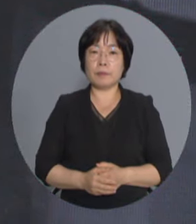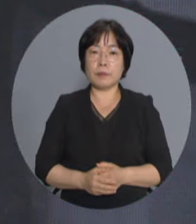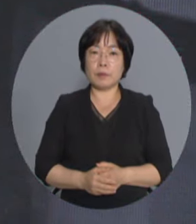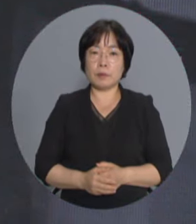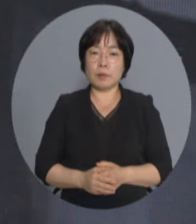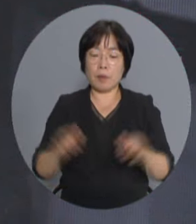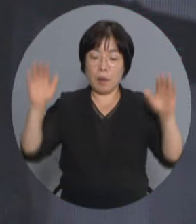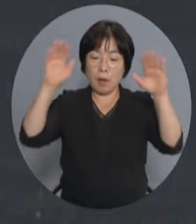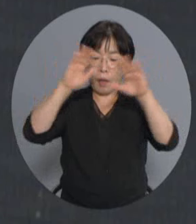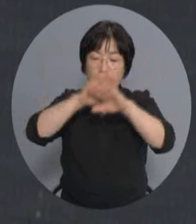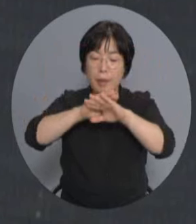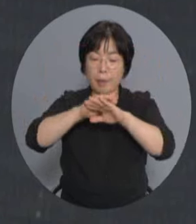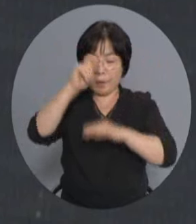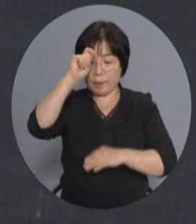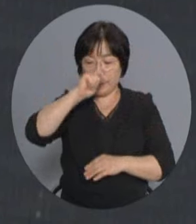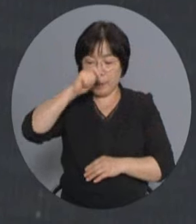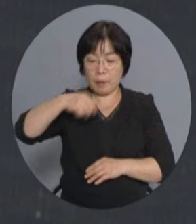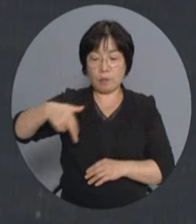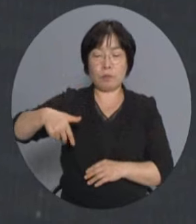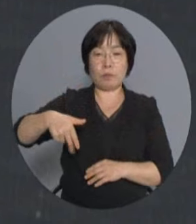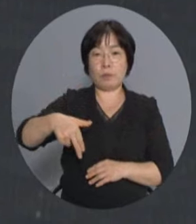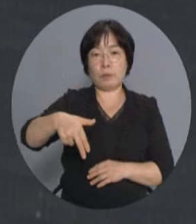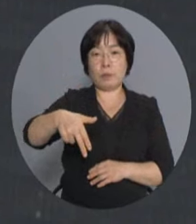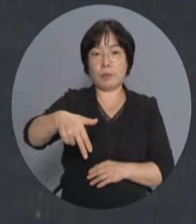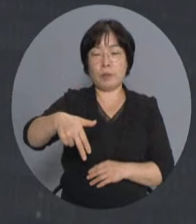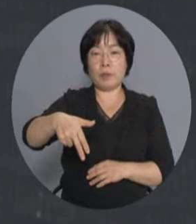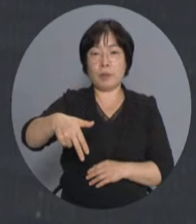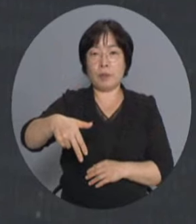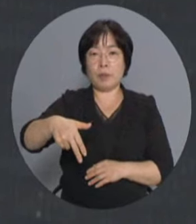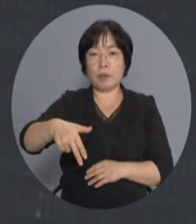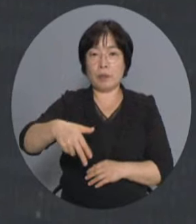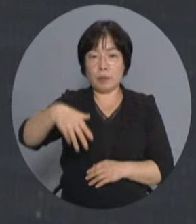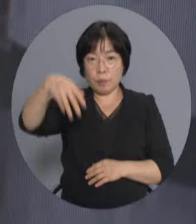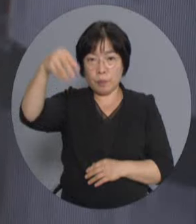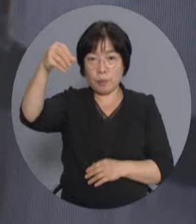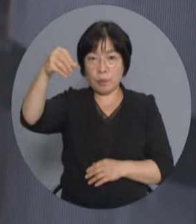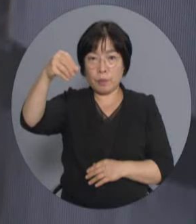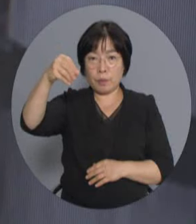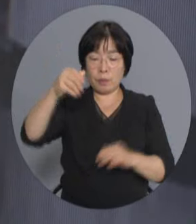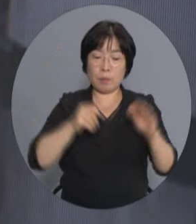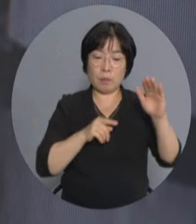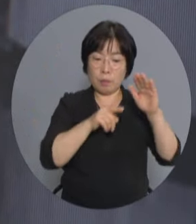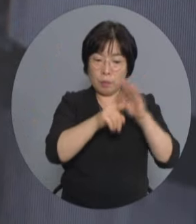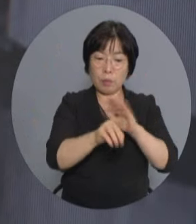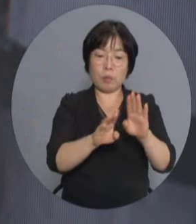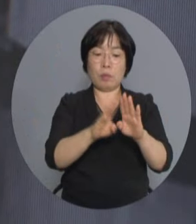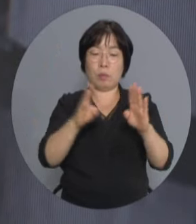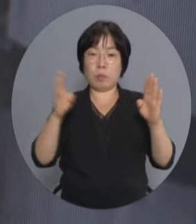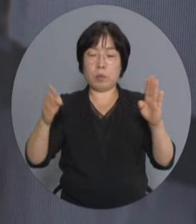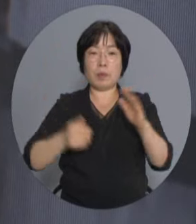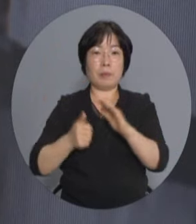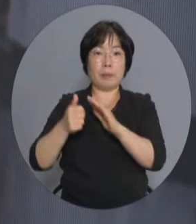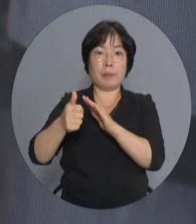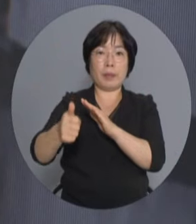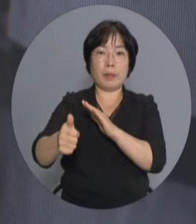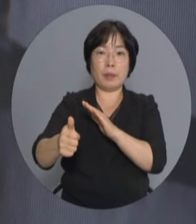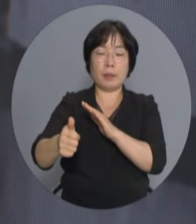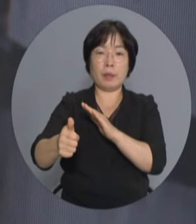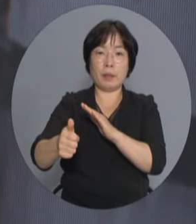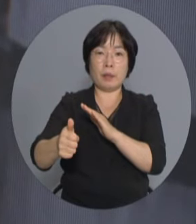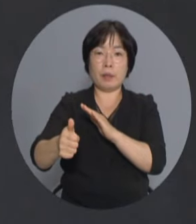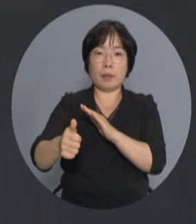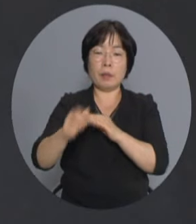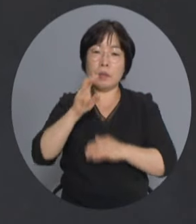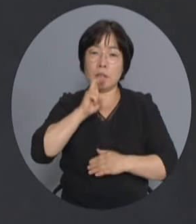가로등 불빛 아래로 모자를 쓴 남성이 걸어갑니다. 불 꺼진 집을 향해 가더니 대문을 열고 들어갑니다.